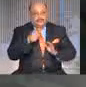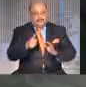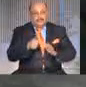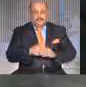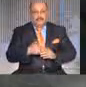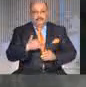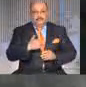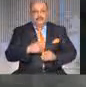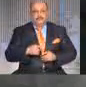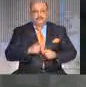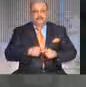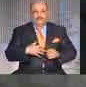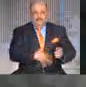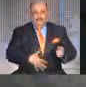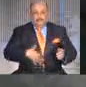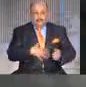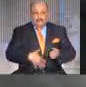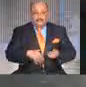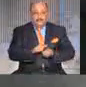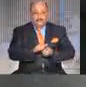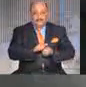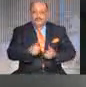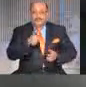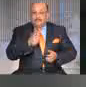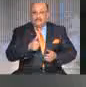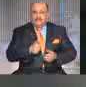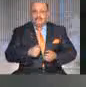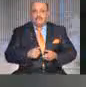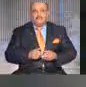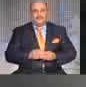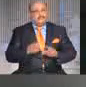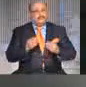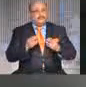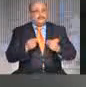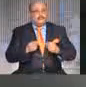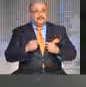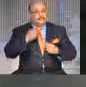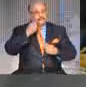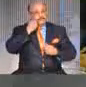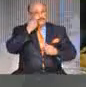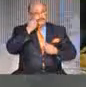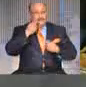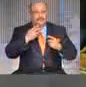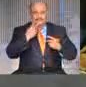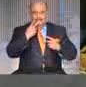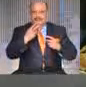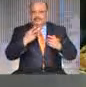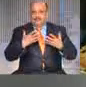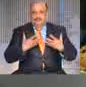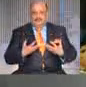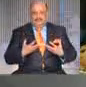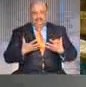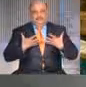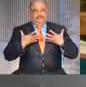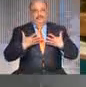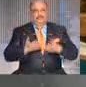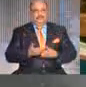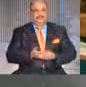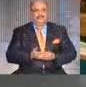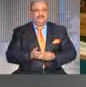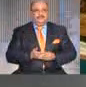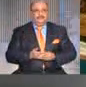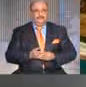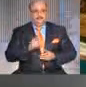الدم والعديد من الأمراض سواء في مستوى الوقاية أو في مستوى العلاج. ورشات عديدة أثثت فقرات